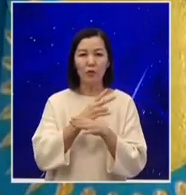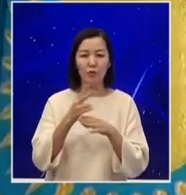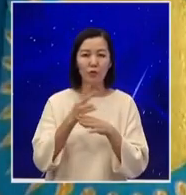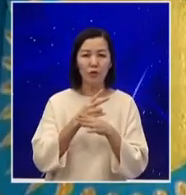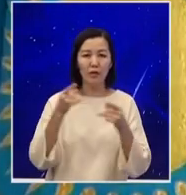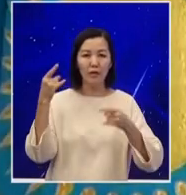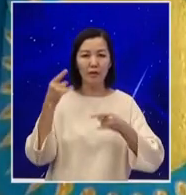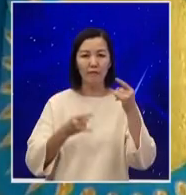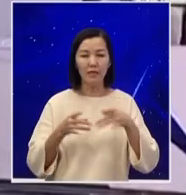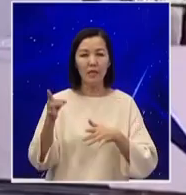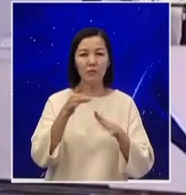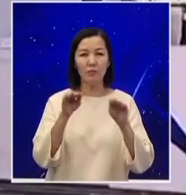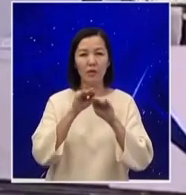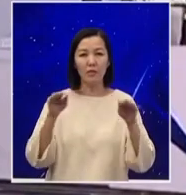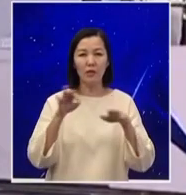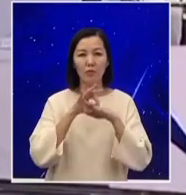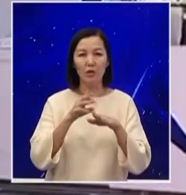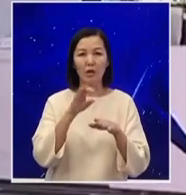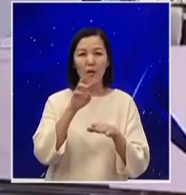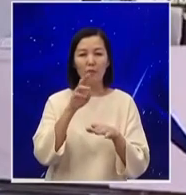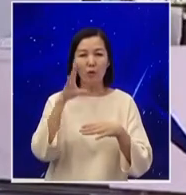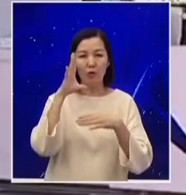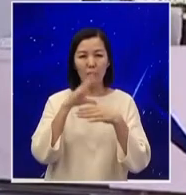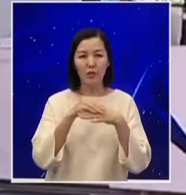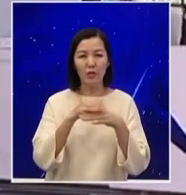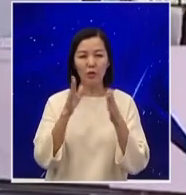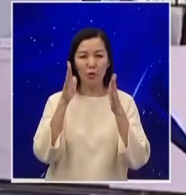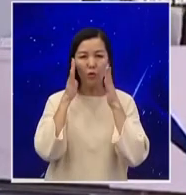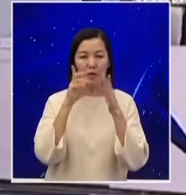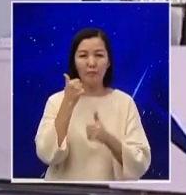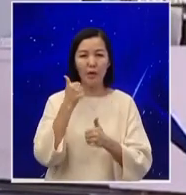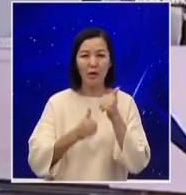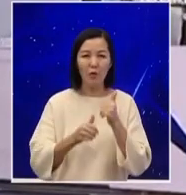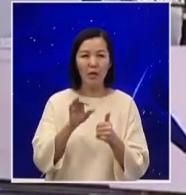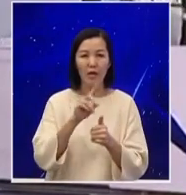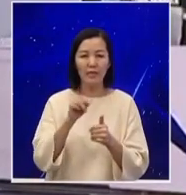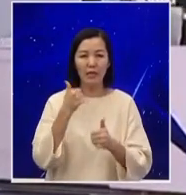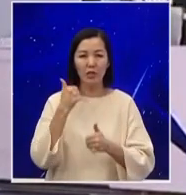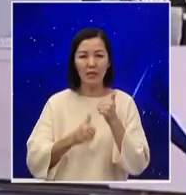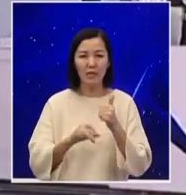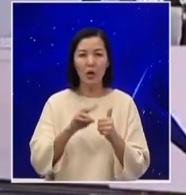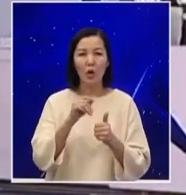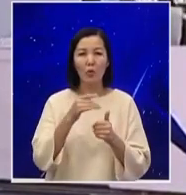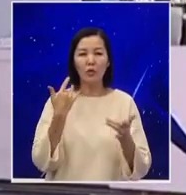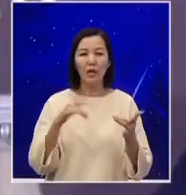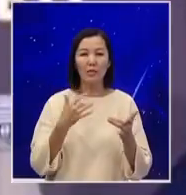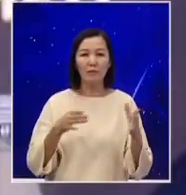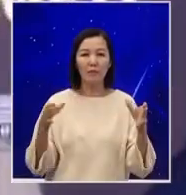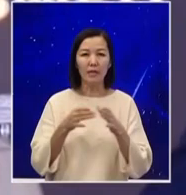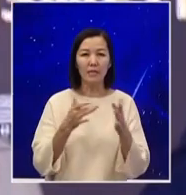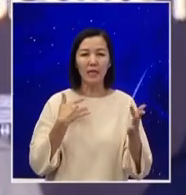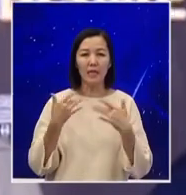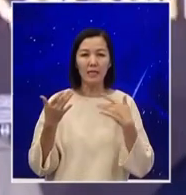эфирде республикалық деңгейде өткен мәуліт кештері, Құран байқаулары, азан жарыстары, ұлттық аспаптар